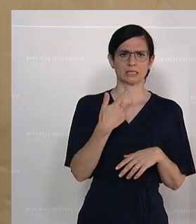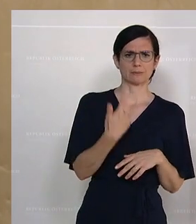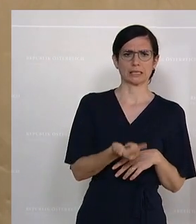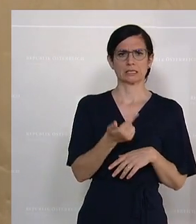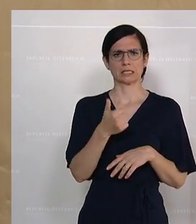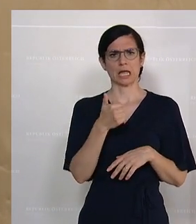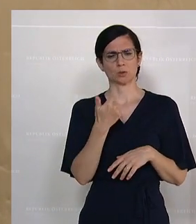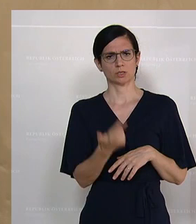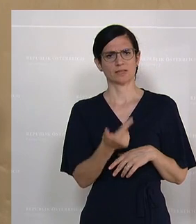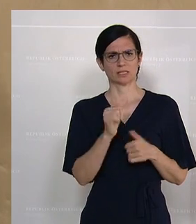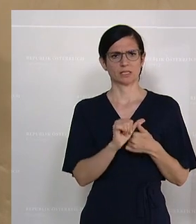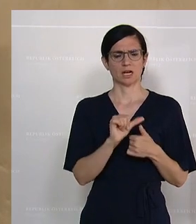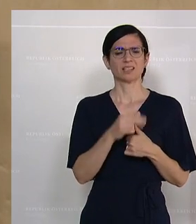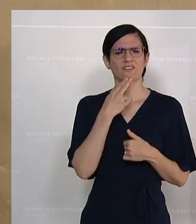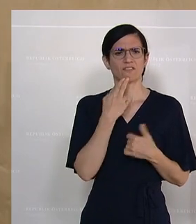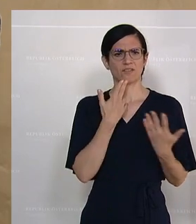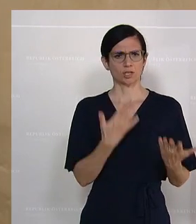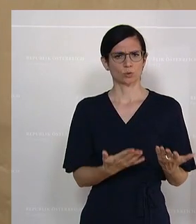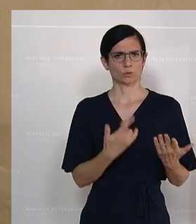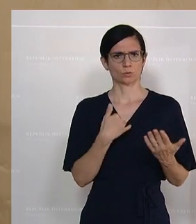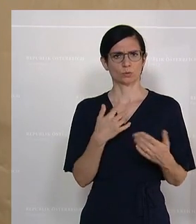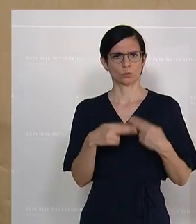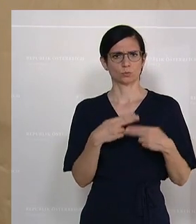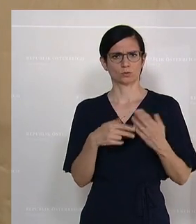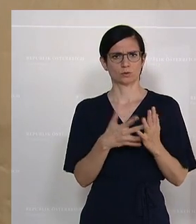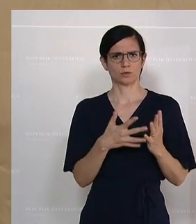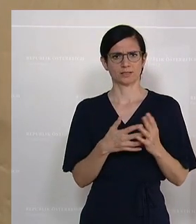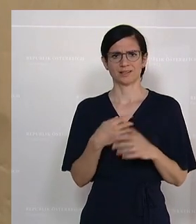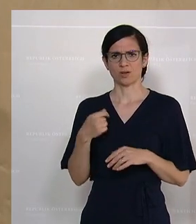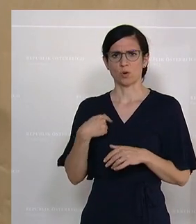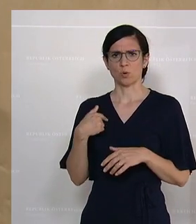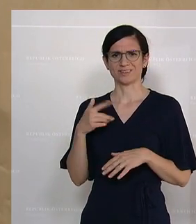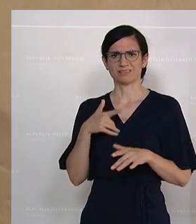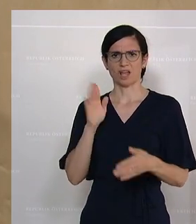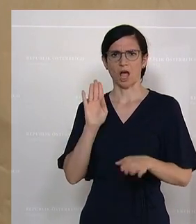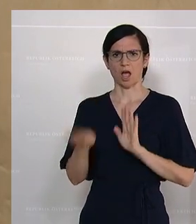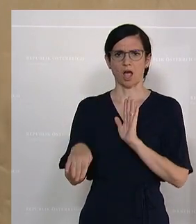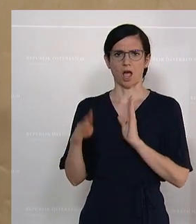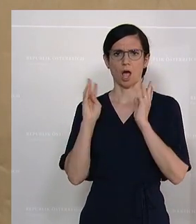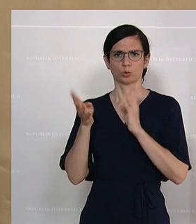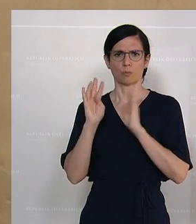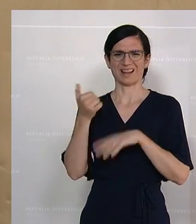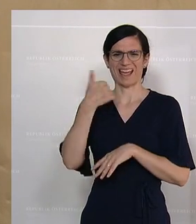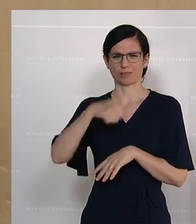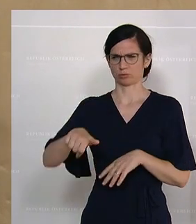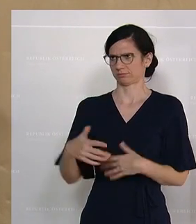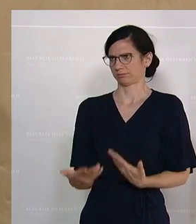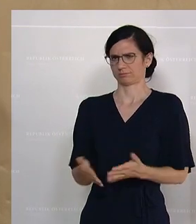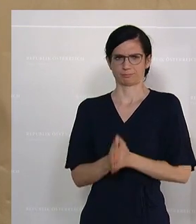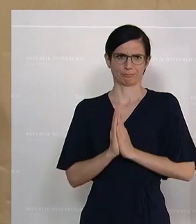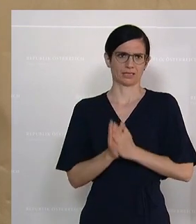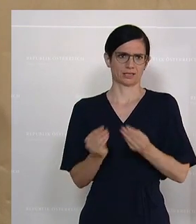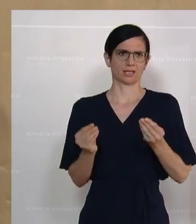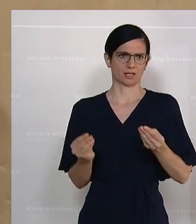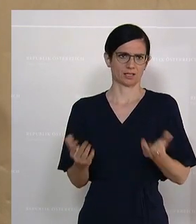19 wer der nächste vorschlag war tempo 100 auf den autobahnen anbieter ich bitte sie wirklich